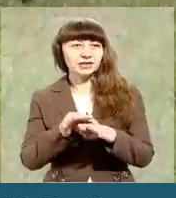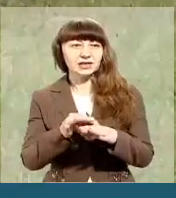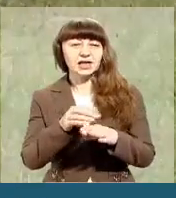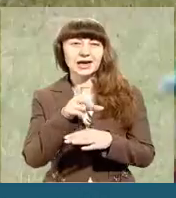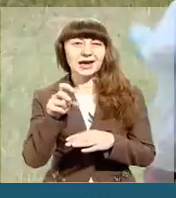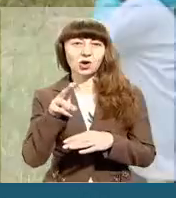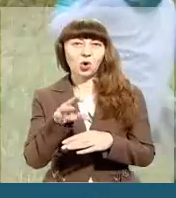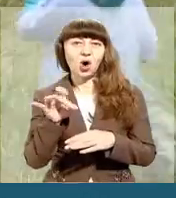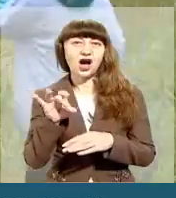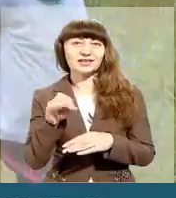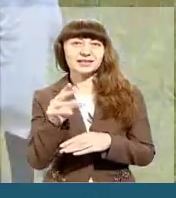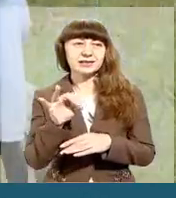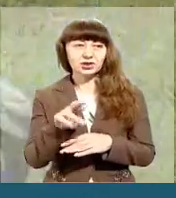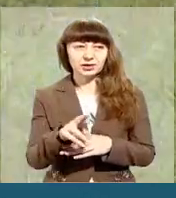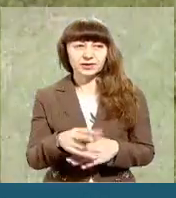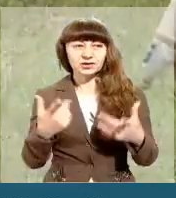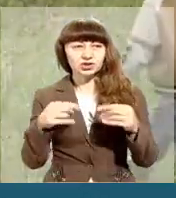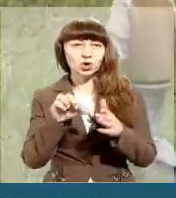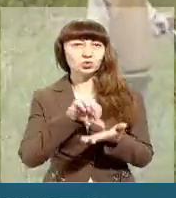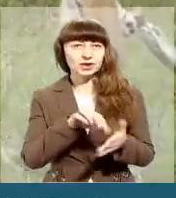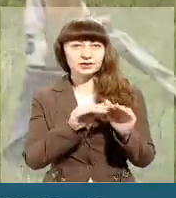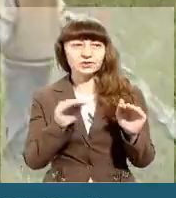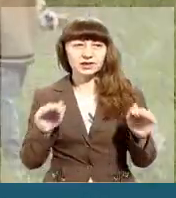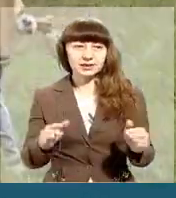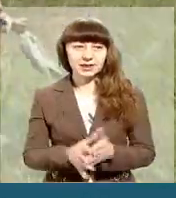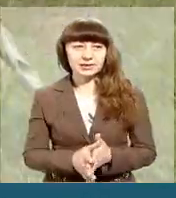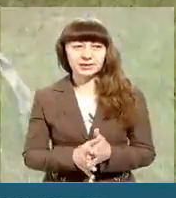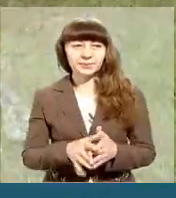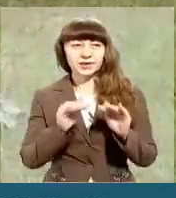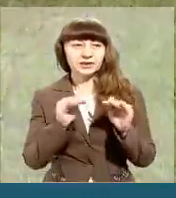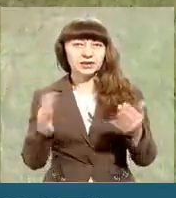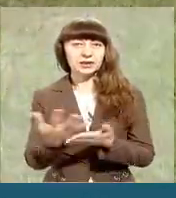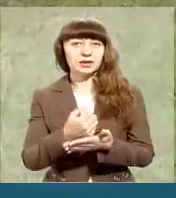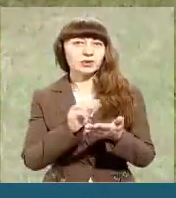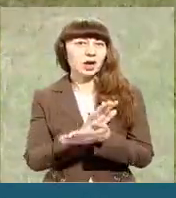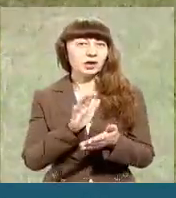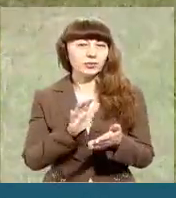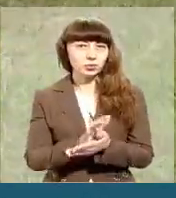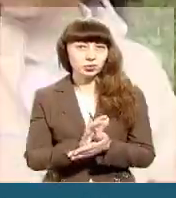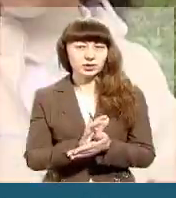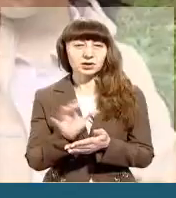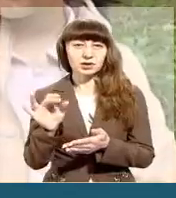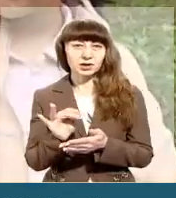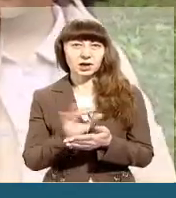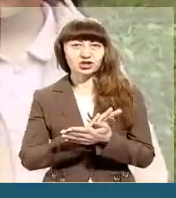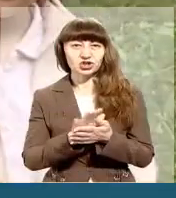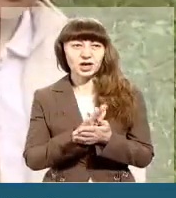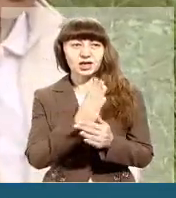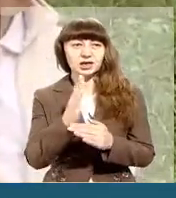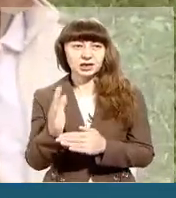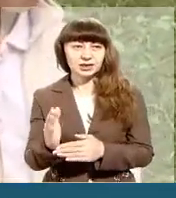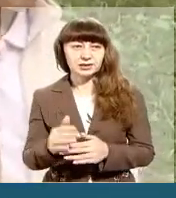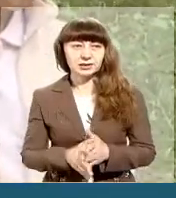науқанға ол өз балаларында ертіп әкеліп, оларға туған жердің тазалығын сақтаудың маңыздылығын көрсетті. Сегодня мы